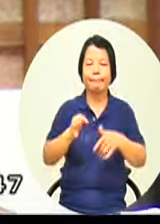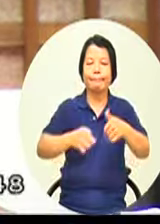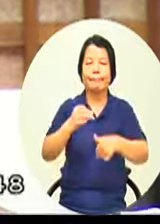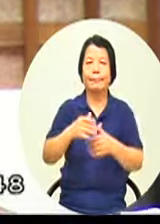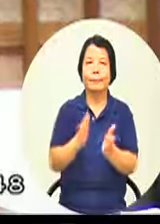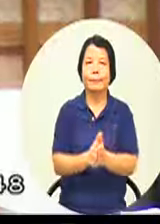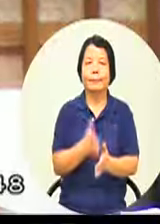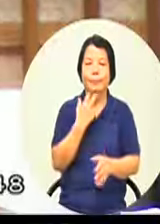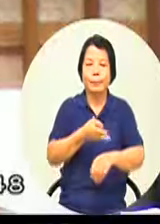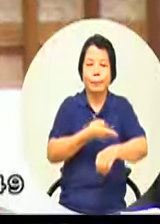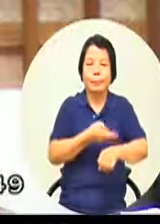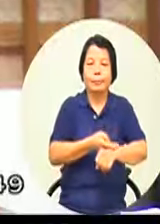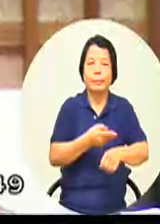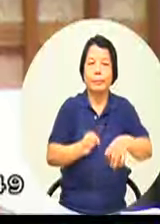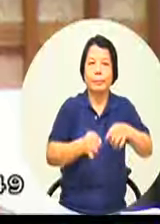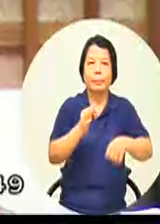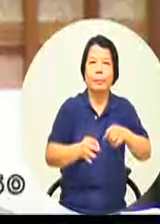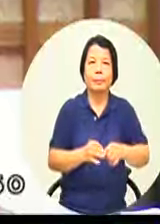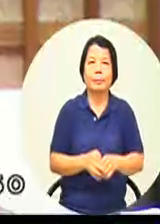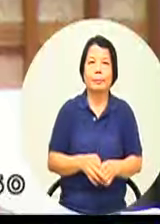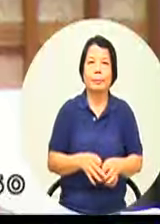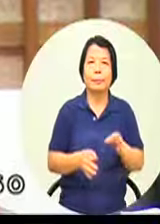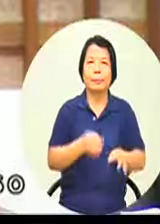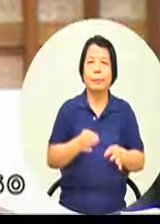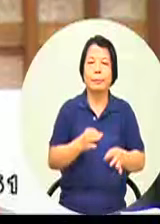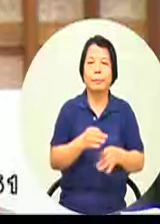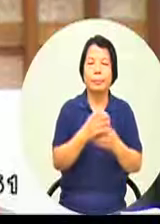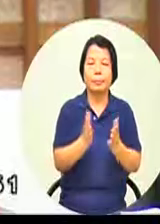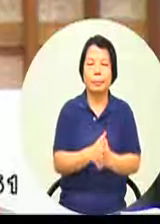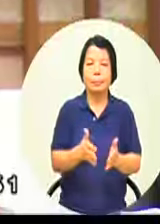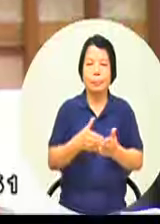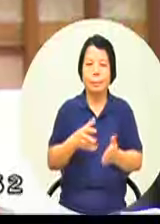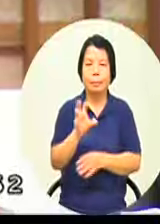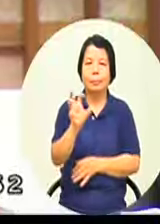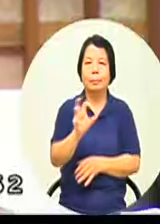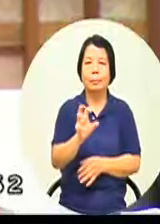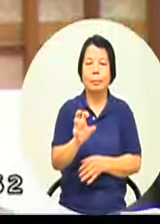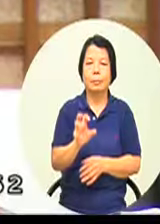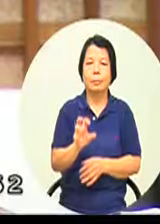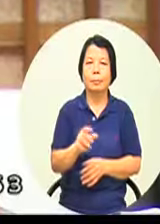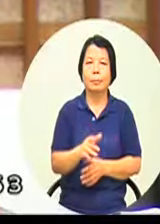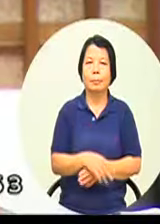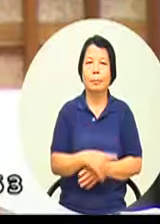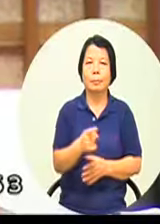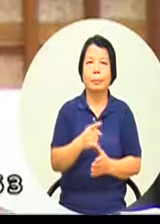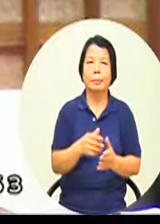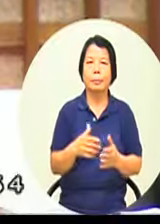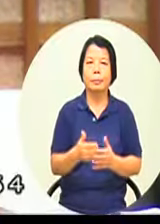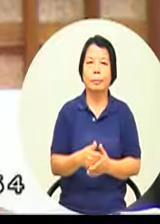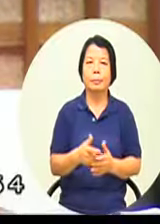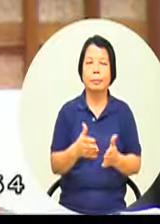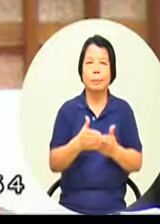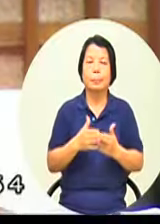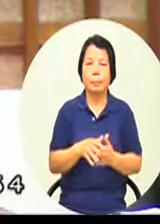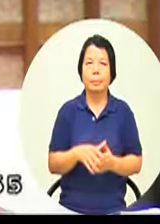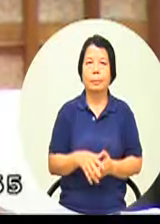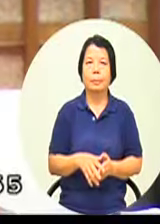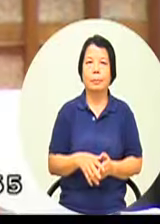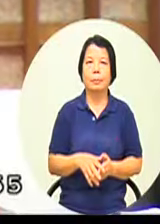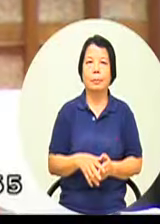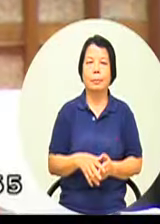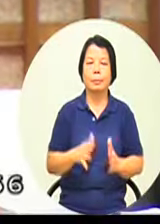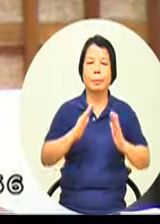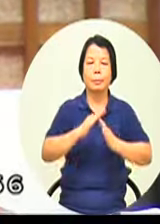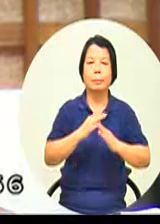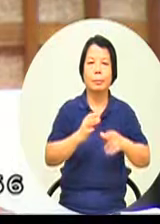连萝卜一公斤都要一斤都要在80块以上。 议员，你是要叫我讲批发还是讲市价？我